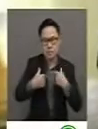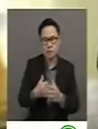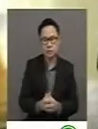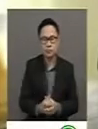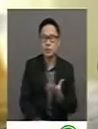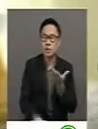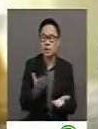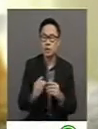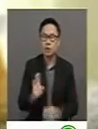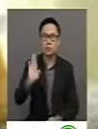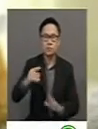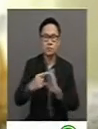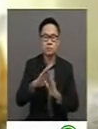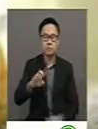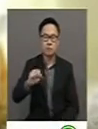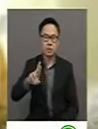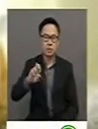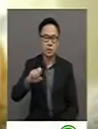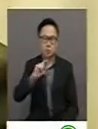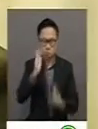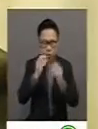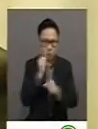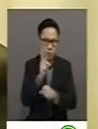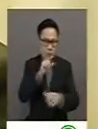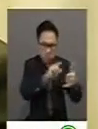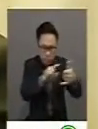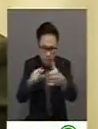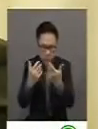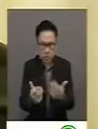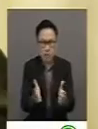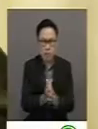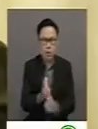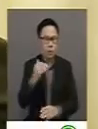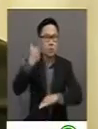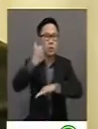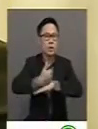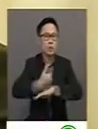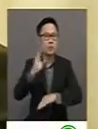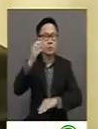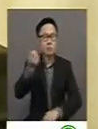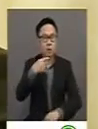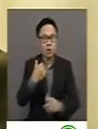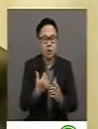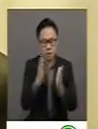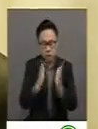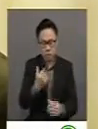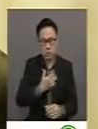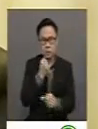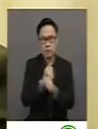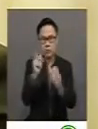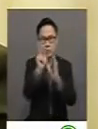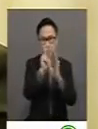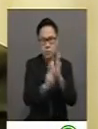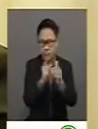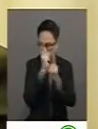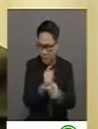ด้านเบสลินเมื่อถูกผู้สื่อข่าวจี้ถามถึงหลักฐานอื่นๆนายคณิตกลับบอกเพียงว่าเขาทำทุกอย่างถูกต้องหม